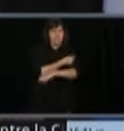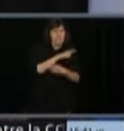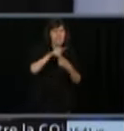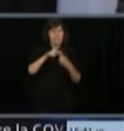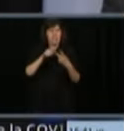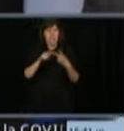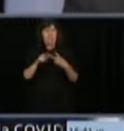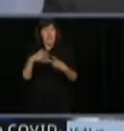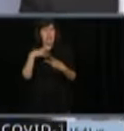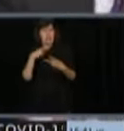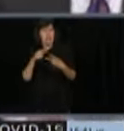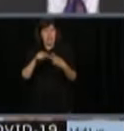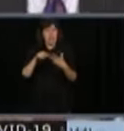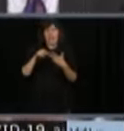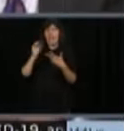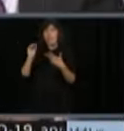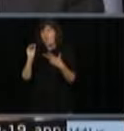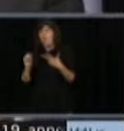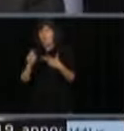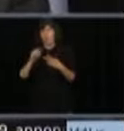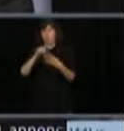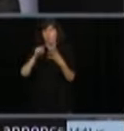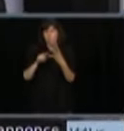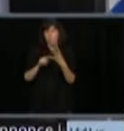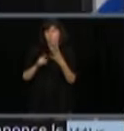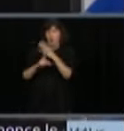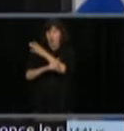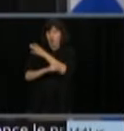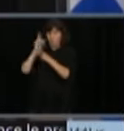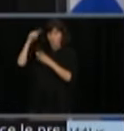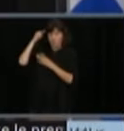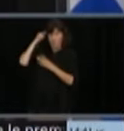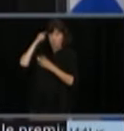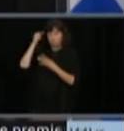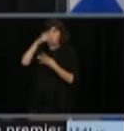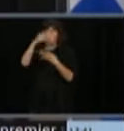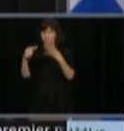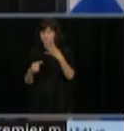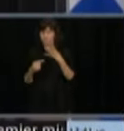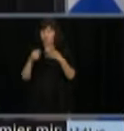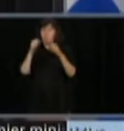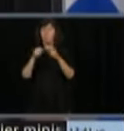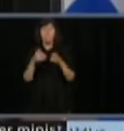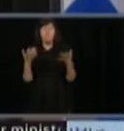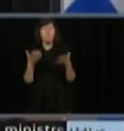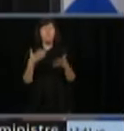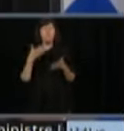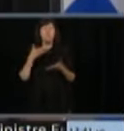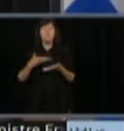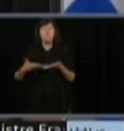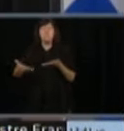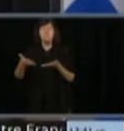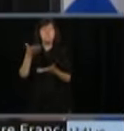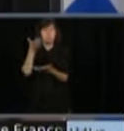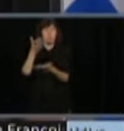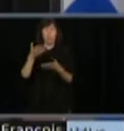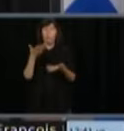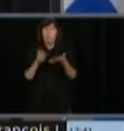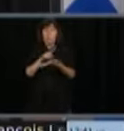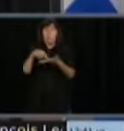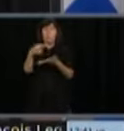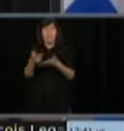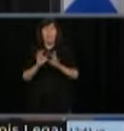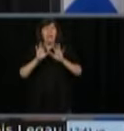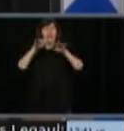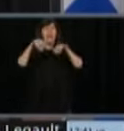publique. Est-ce qu'à terme, ça pourrait être obligatoire, le vaccin, aussi dans les écoles, à terme de cette commission parlementaire-là, qui aura lieu peut-être la